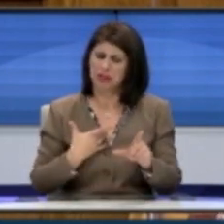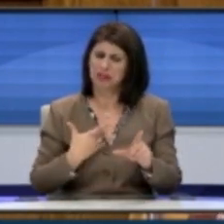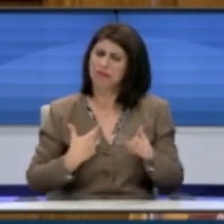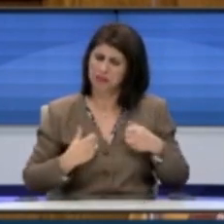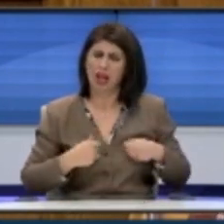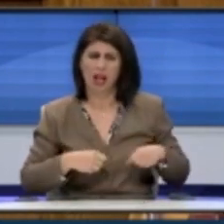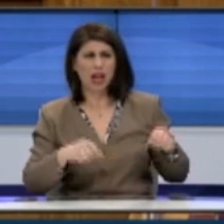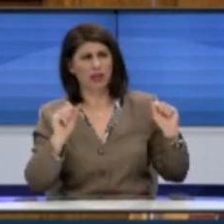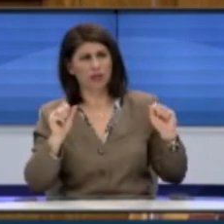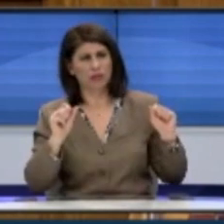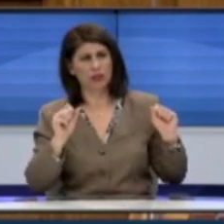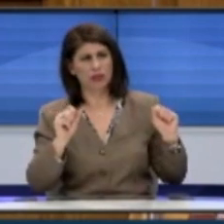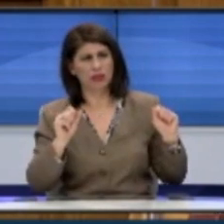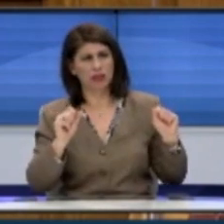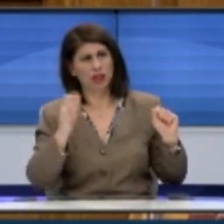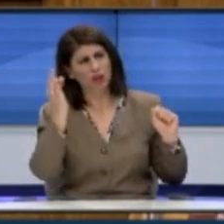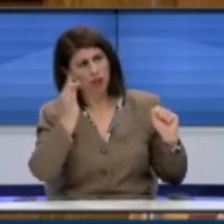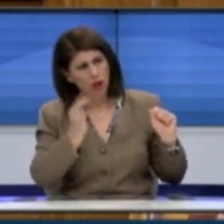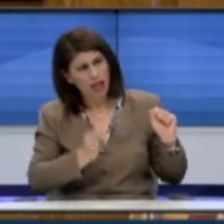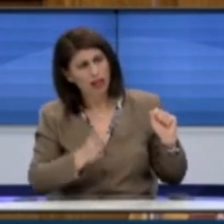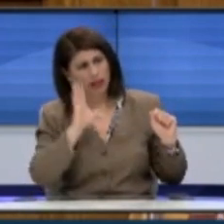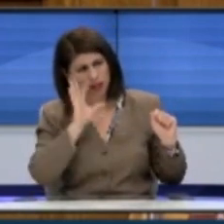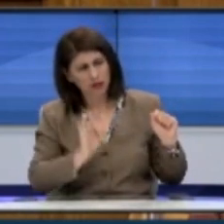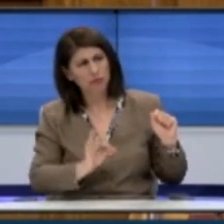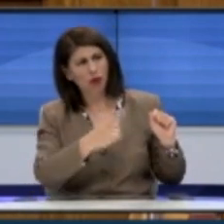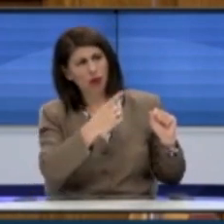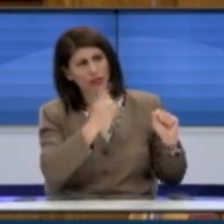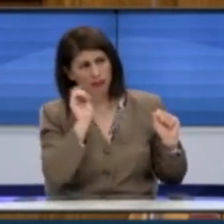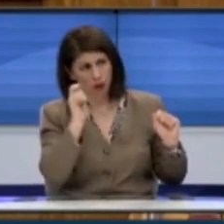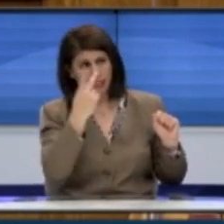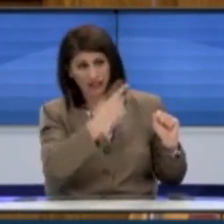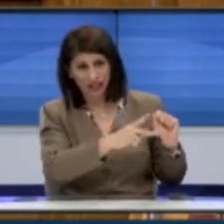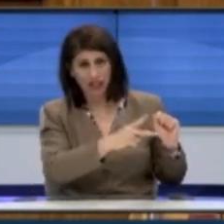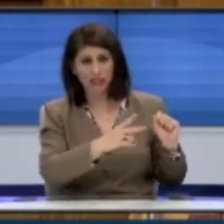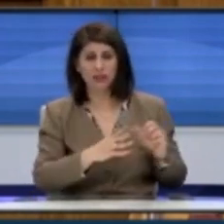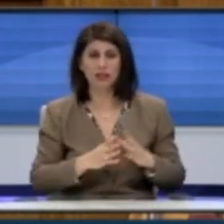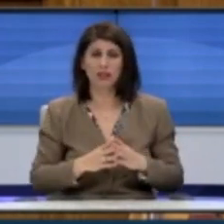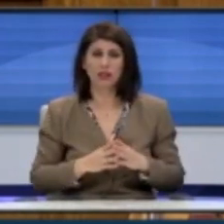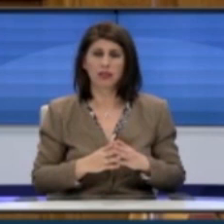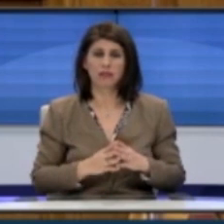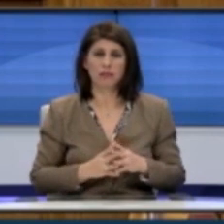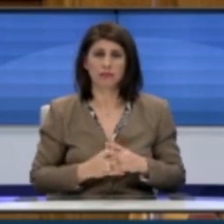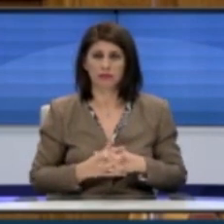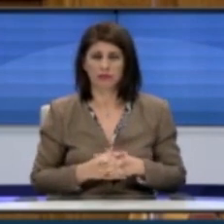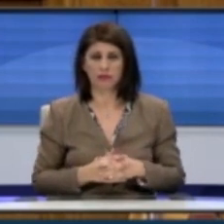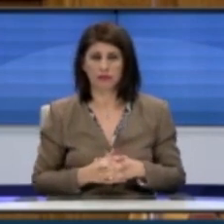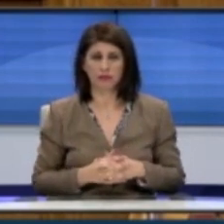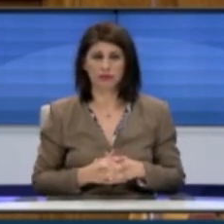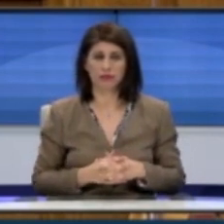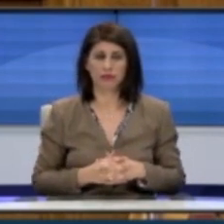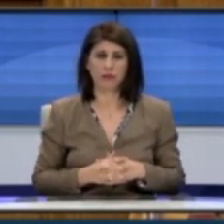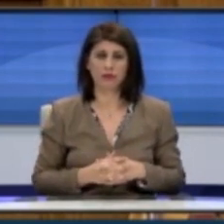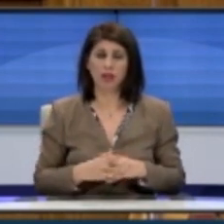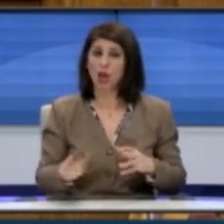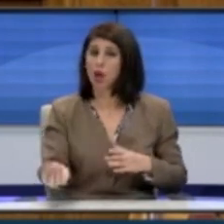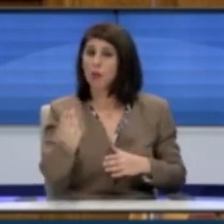αρνούμαστε το ρεαλισμό της πολιτικής, της δικής σας, που ταΐζει με πολλά